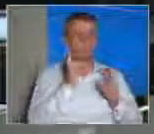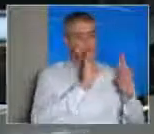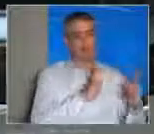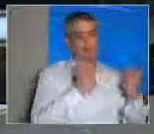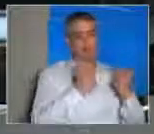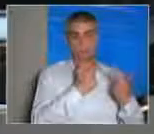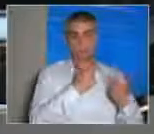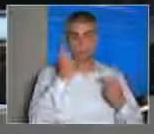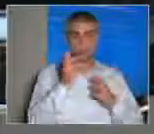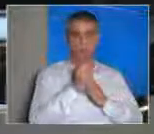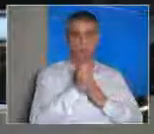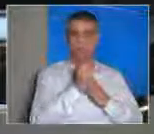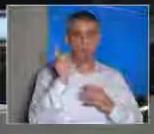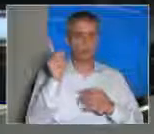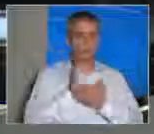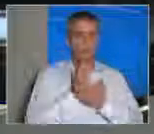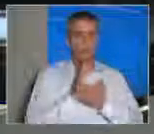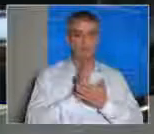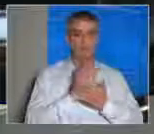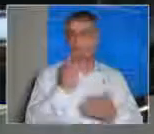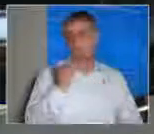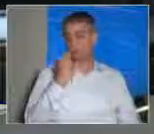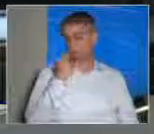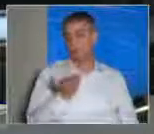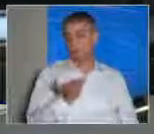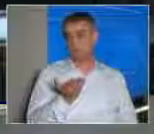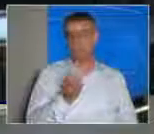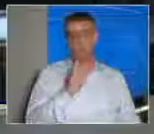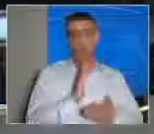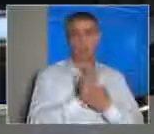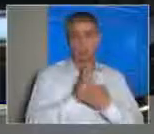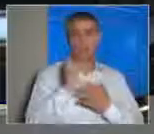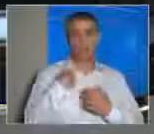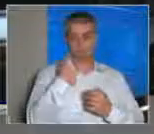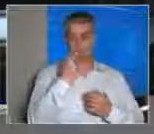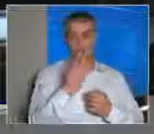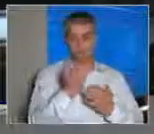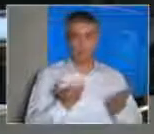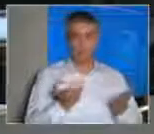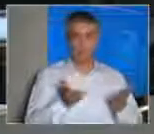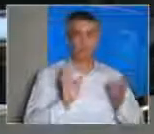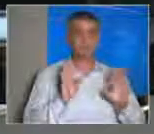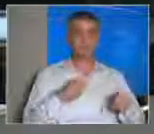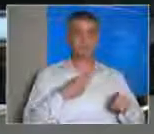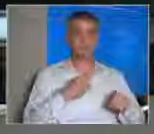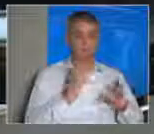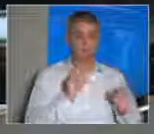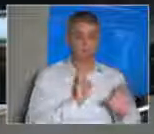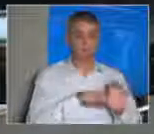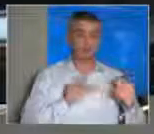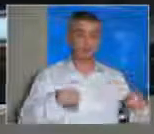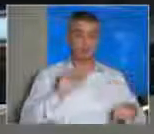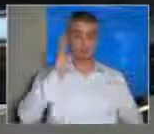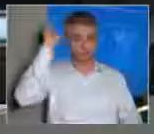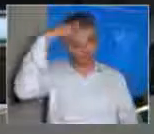עם חמאס. הוא הובל. תראה, אנחנו רואים את זה, נכון. אבל מה שאנחנו רואים... הוא לא קבע את זה, אבל אנחנו רואים דרך אגב שגם עם כניסתו לשלטון